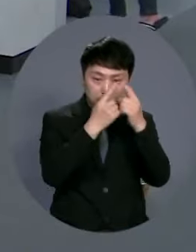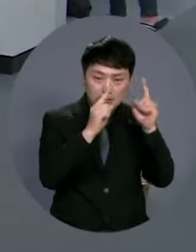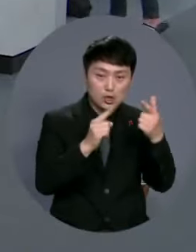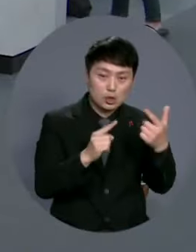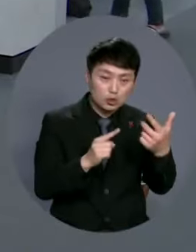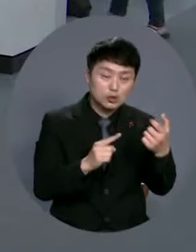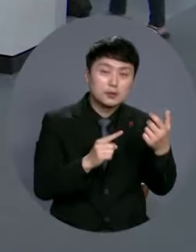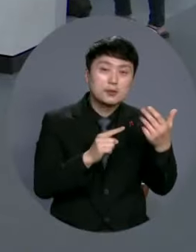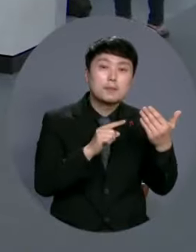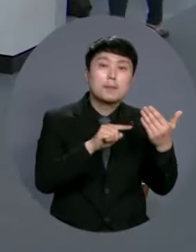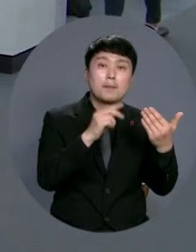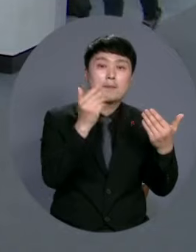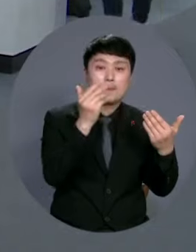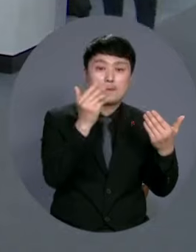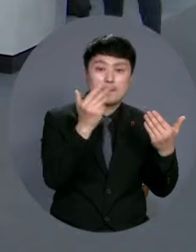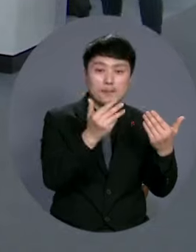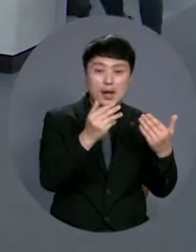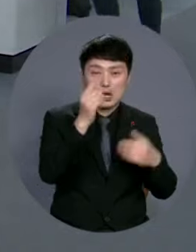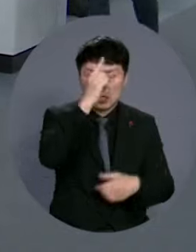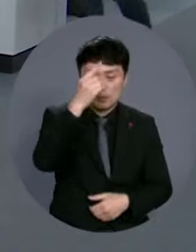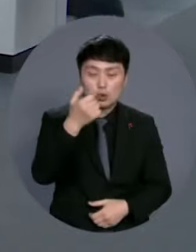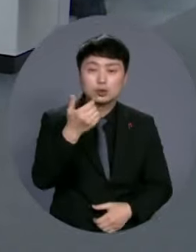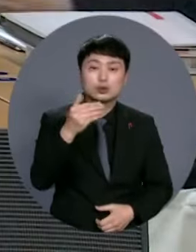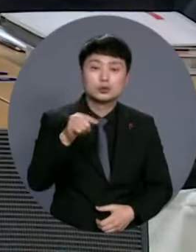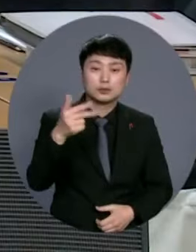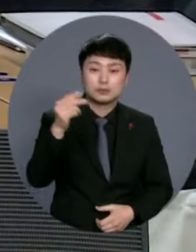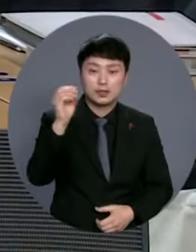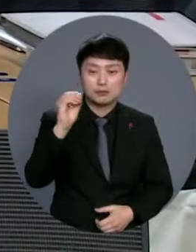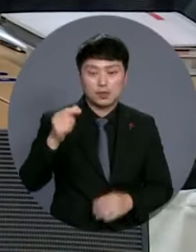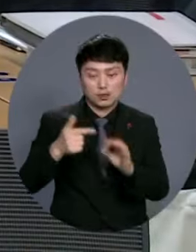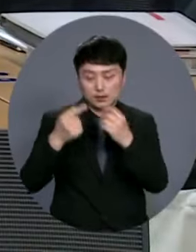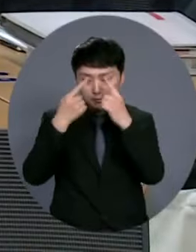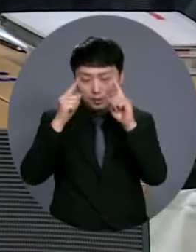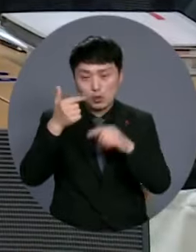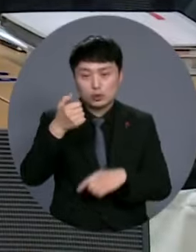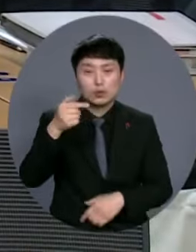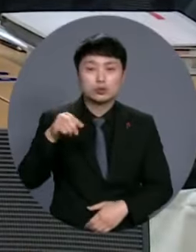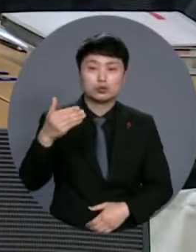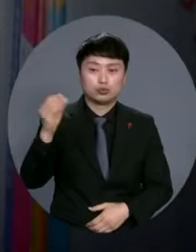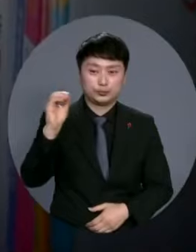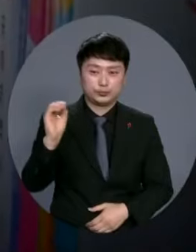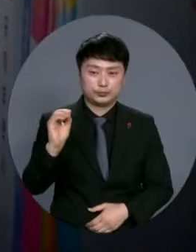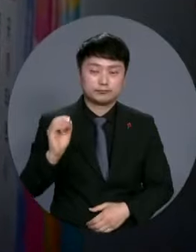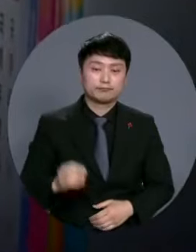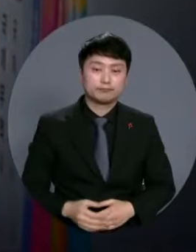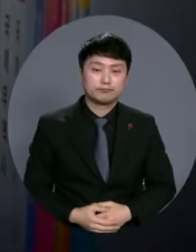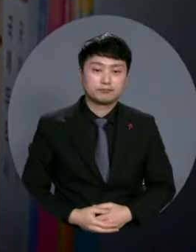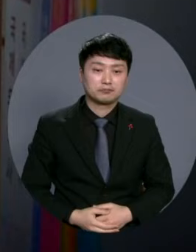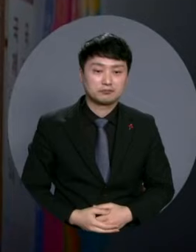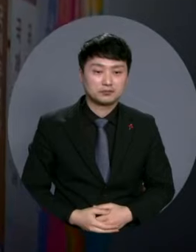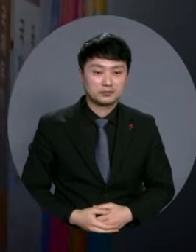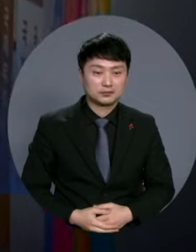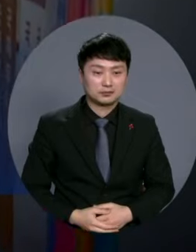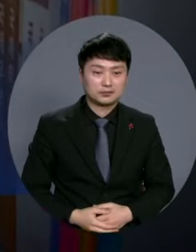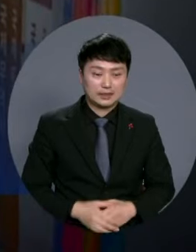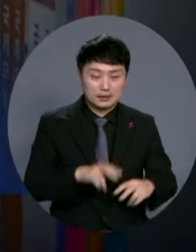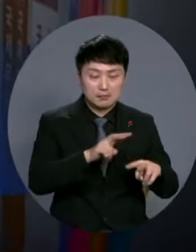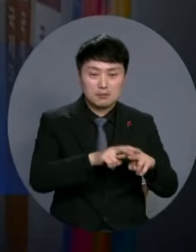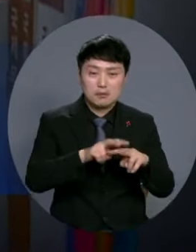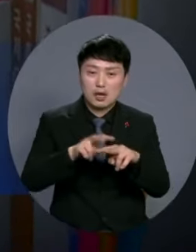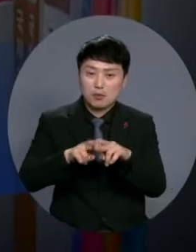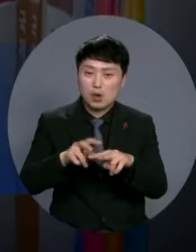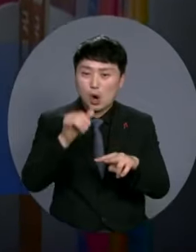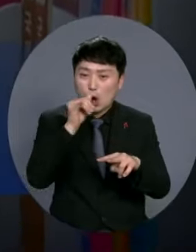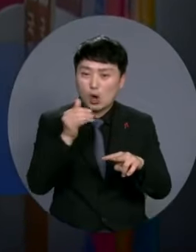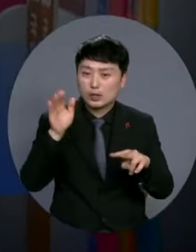60.8, 계명대 59.7, 영남대 55.9% 순이었습니다. 가릴 자리가 없다기보다는 본인이